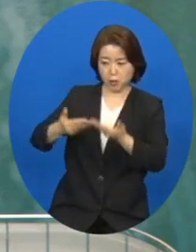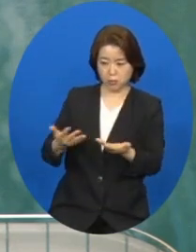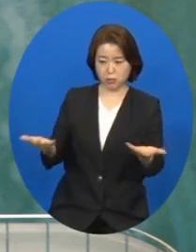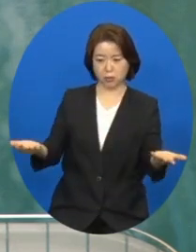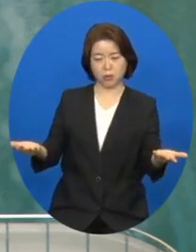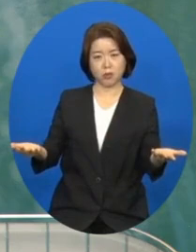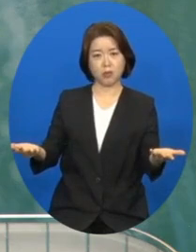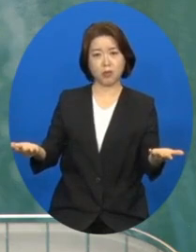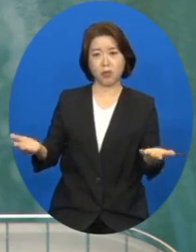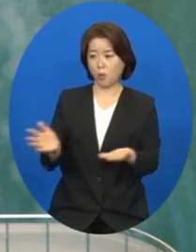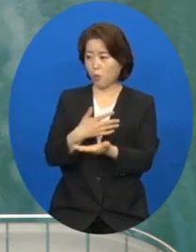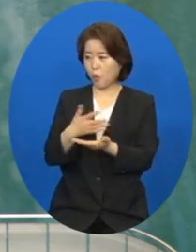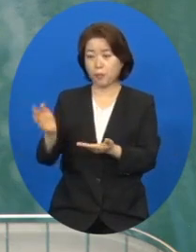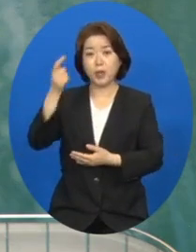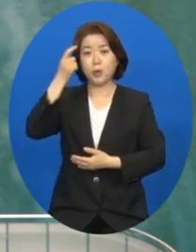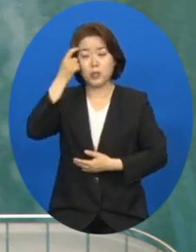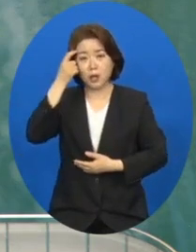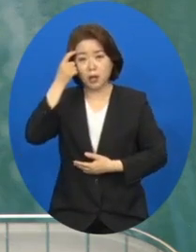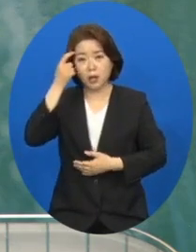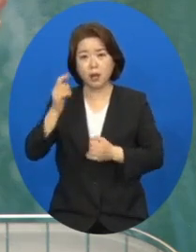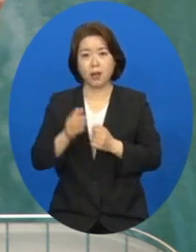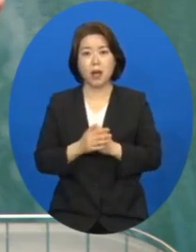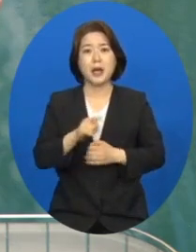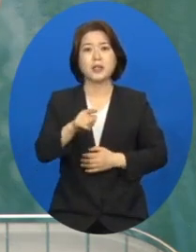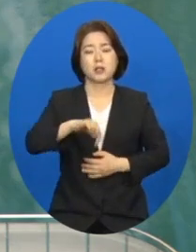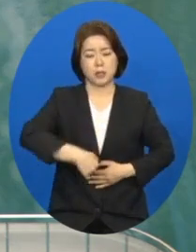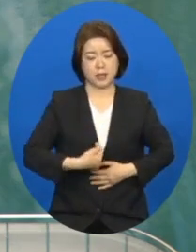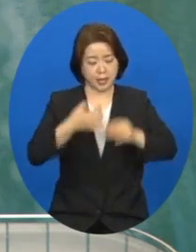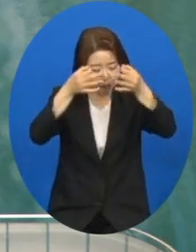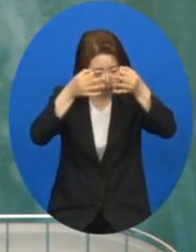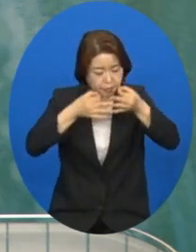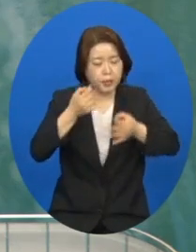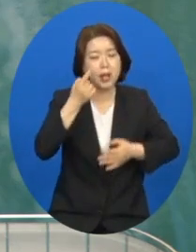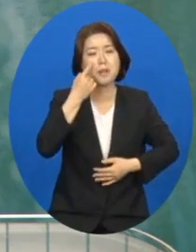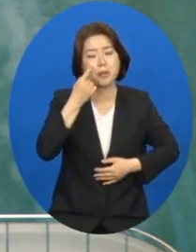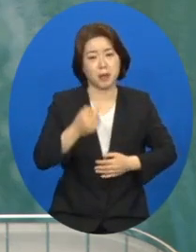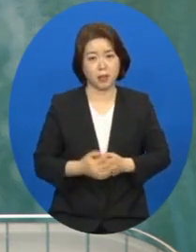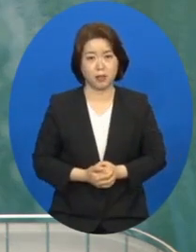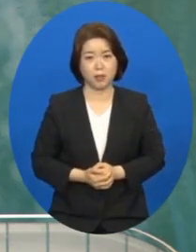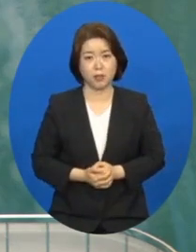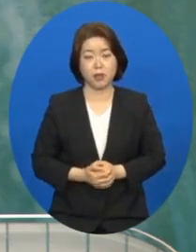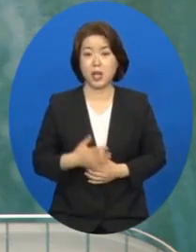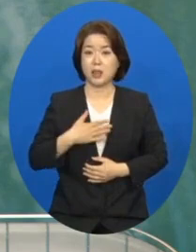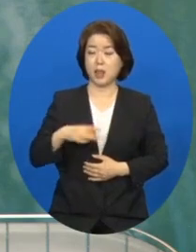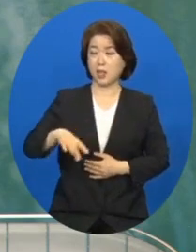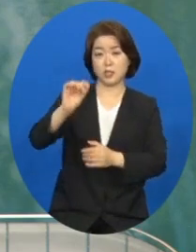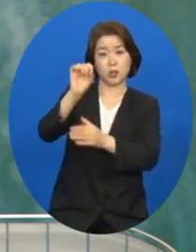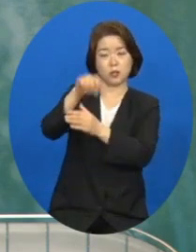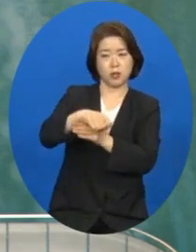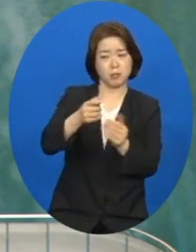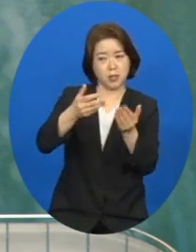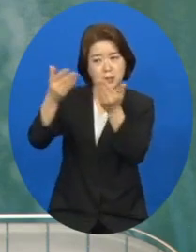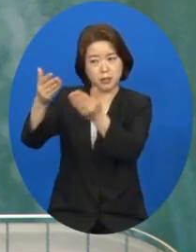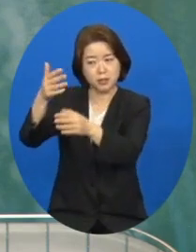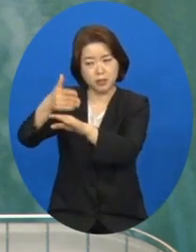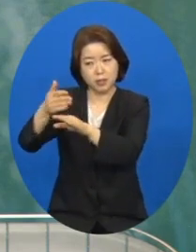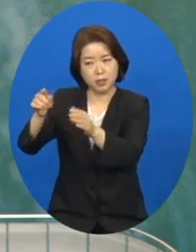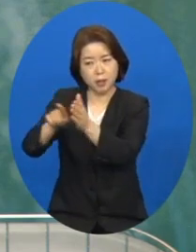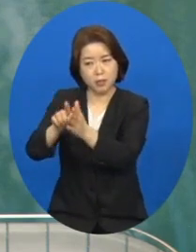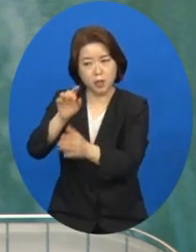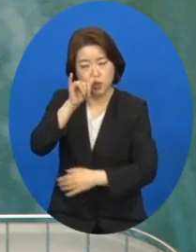없을까? 그러면 점검해 보아야 될 것이 나는 첫 열매로 드리는 감사가